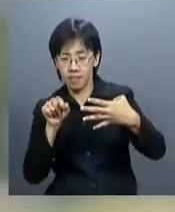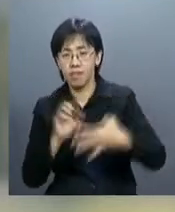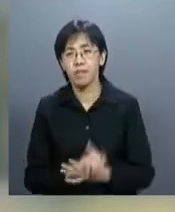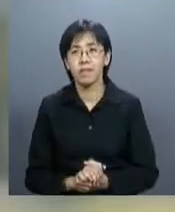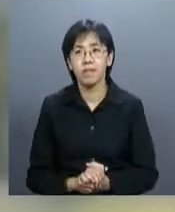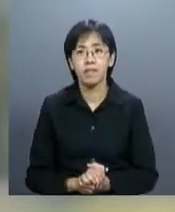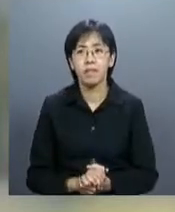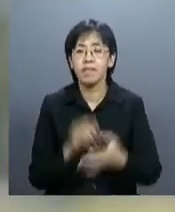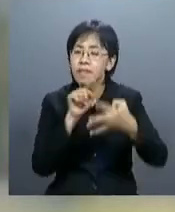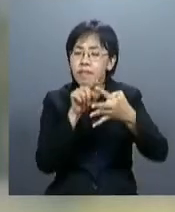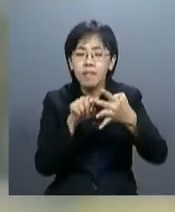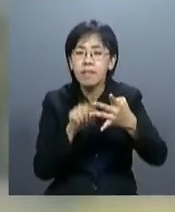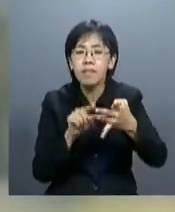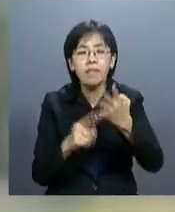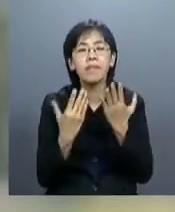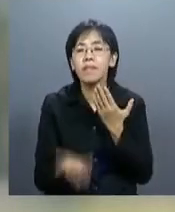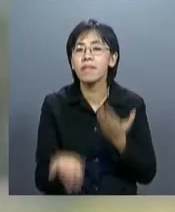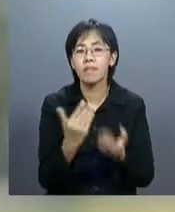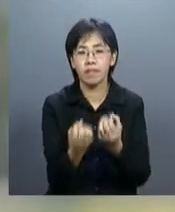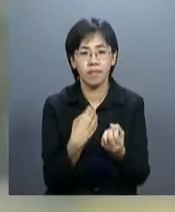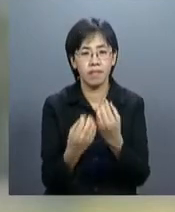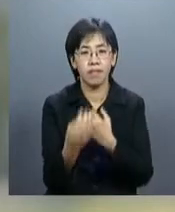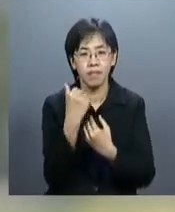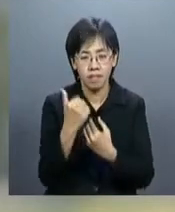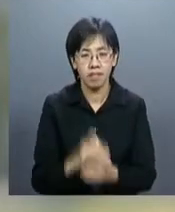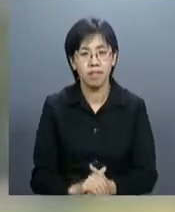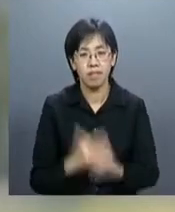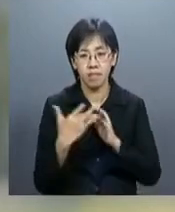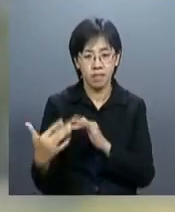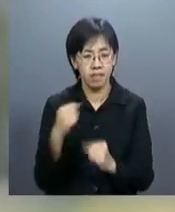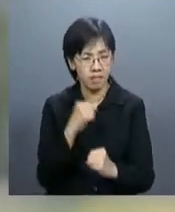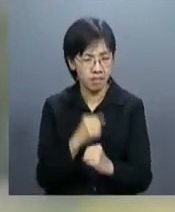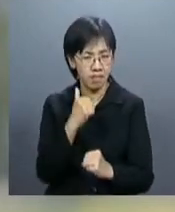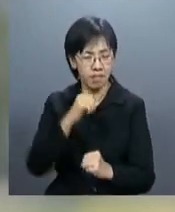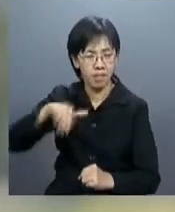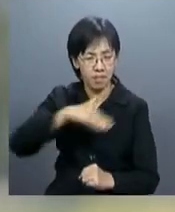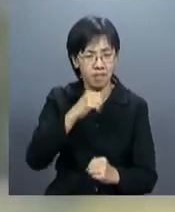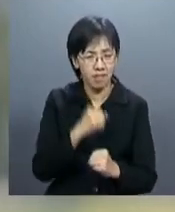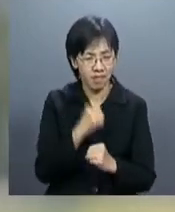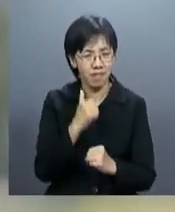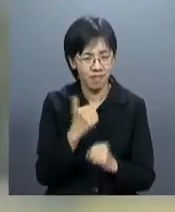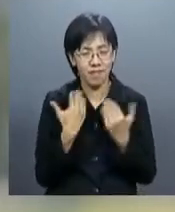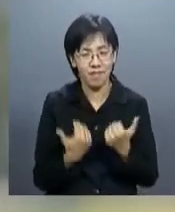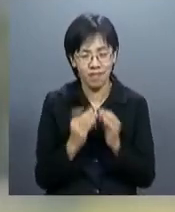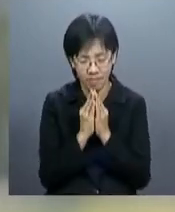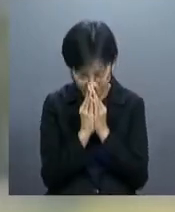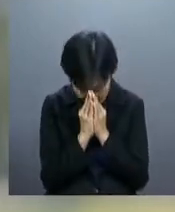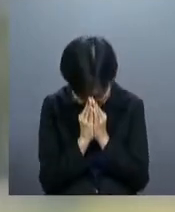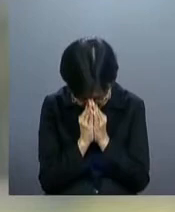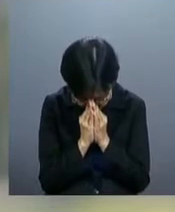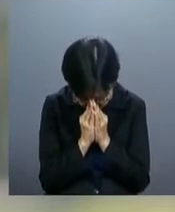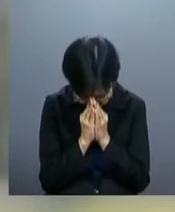facebook.com/citizenthaipbs หรือตามช่องทางการสื่อสารที่ปรากฏอยู่นี้เพราะพลังการสื่อสารอยู่ในมือคุณสำหรับวันนี้สวัสดีค่ะ